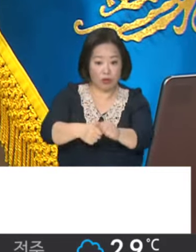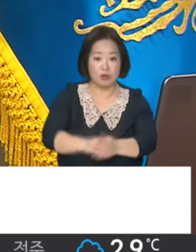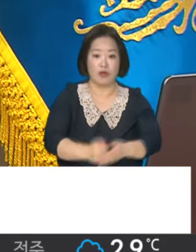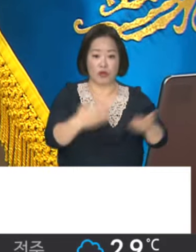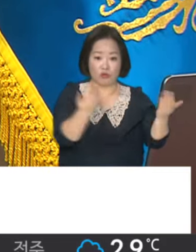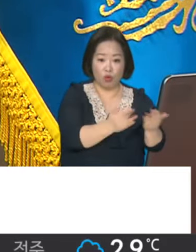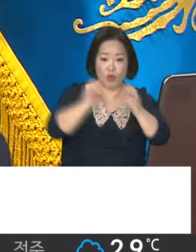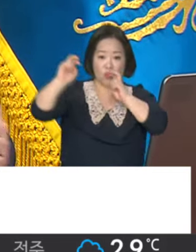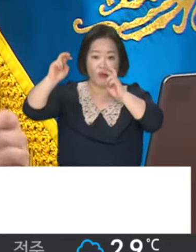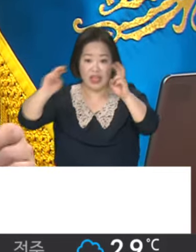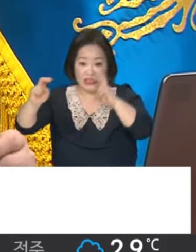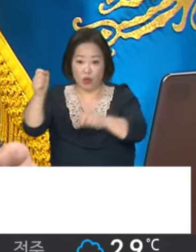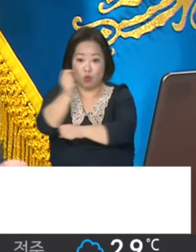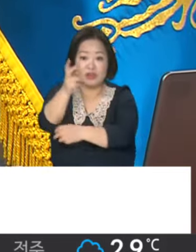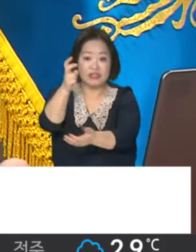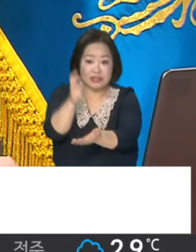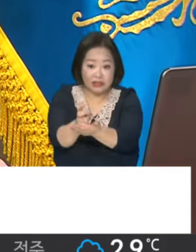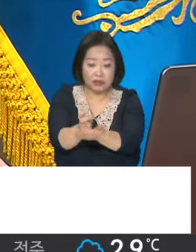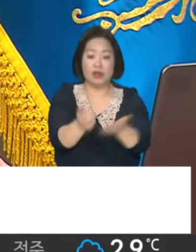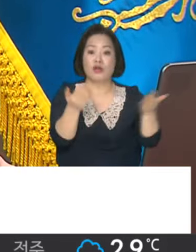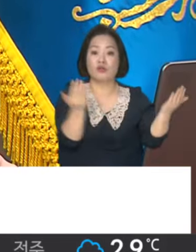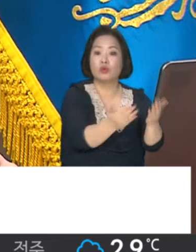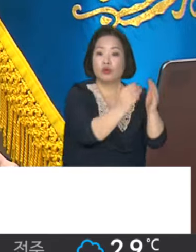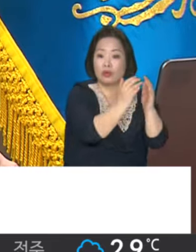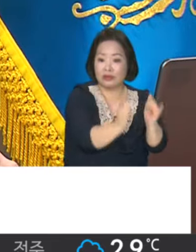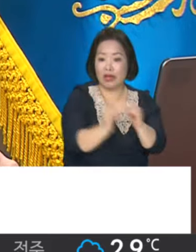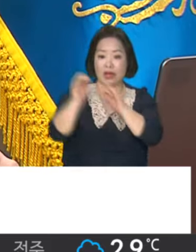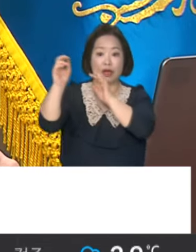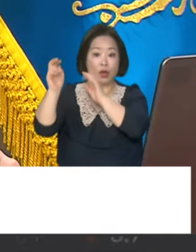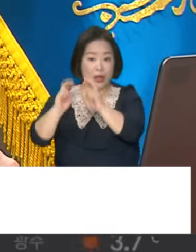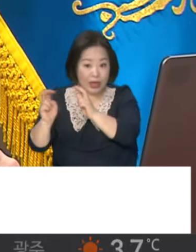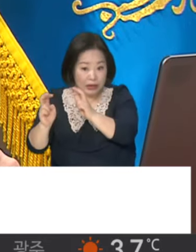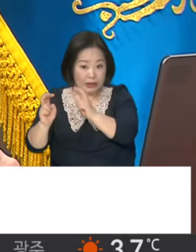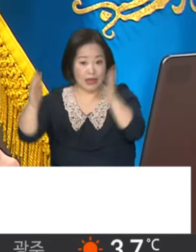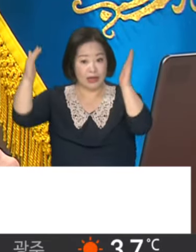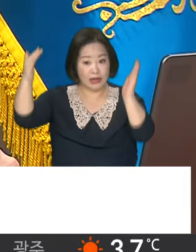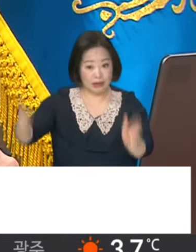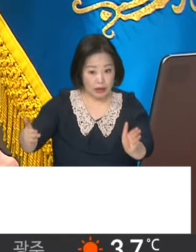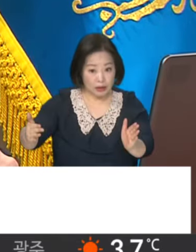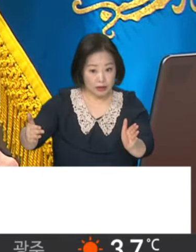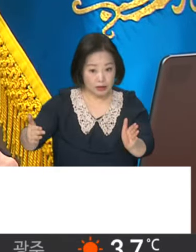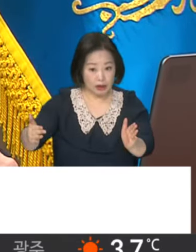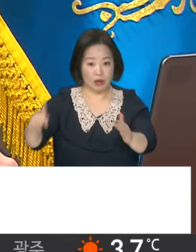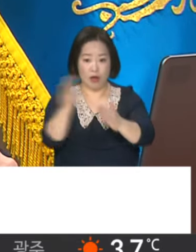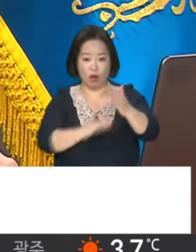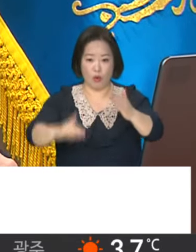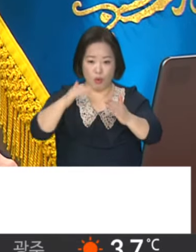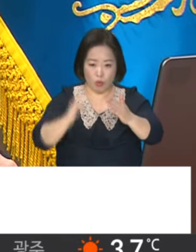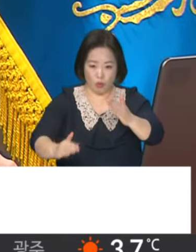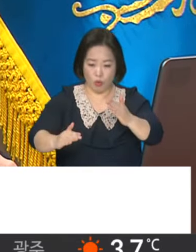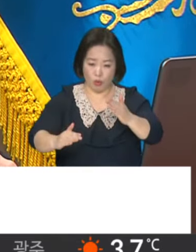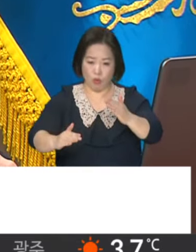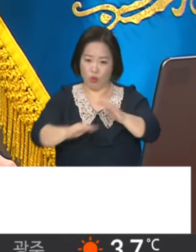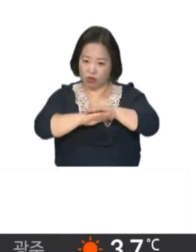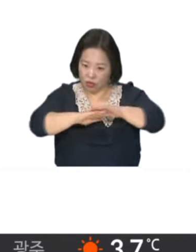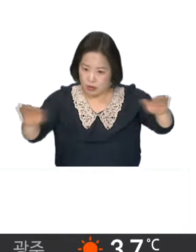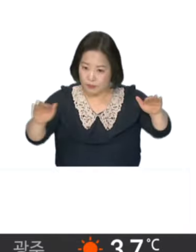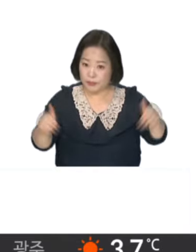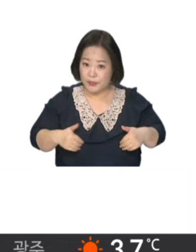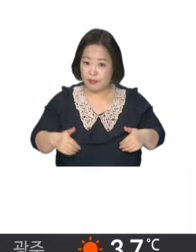법치의 원칙은 노동자와 사용자 모두의 에게 공정하게 적용되어야